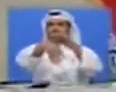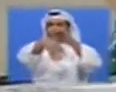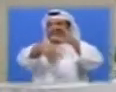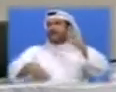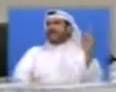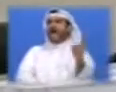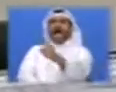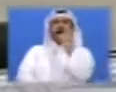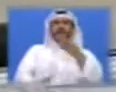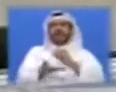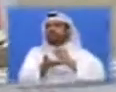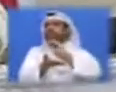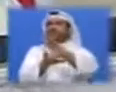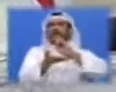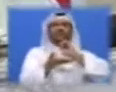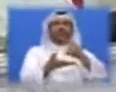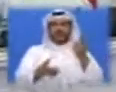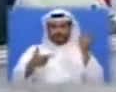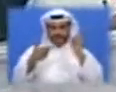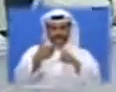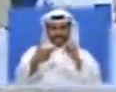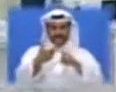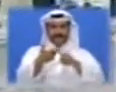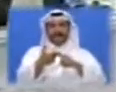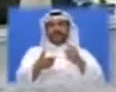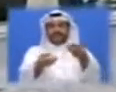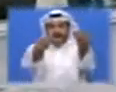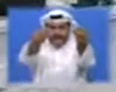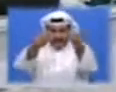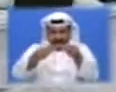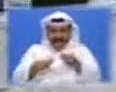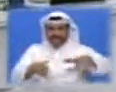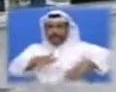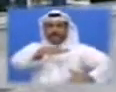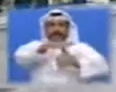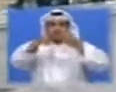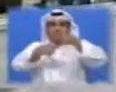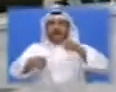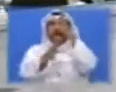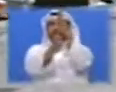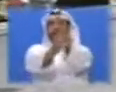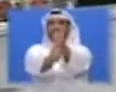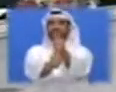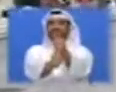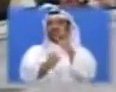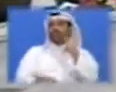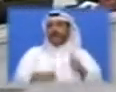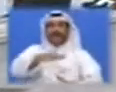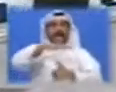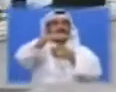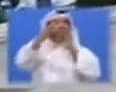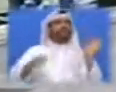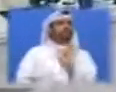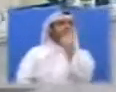كما اطلع المجلس على الرساله الموجهه لحضره صاحب السمو الامير حفظه الله ورعاه من فخامه الرئيس محمود عباس